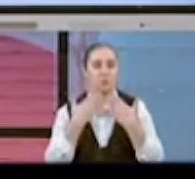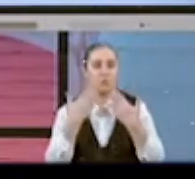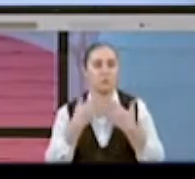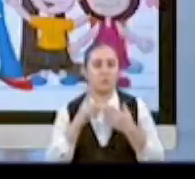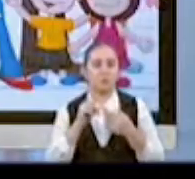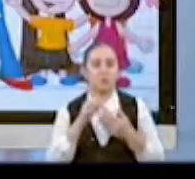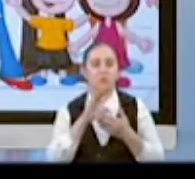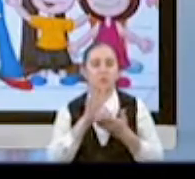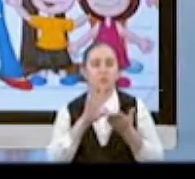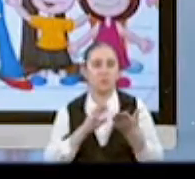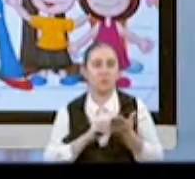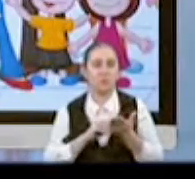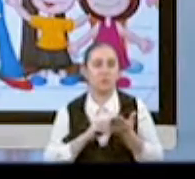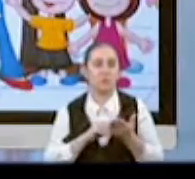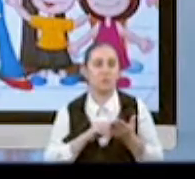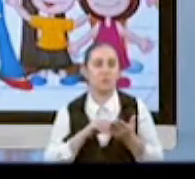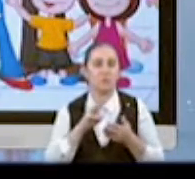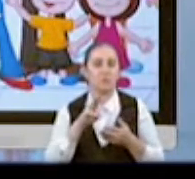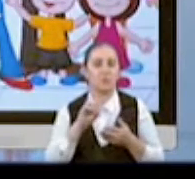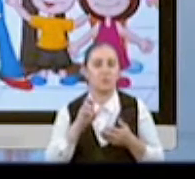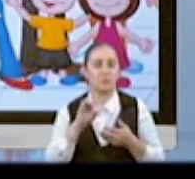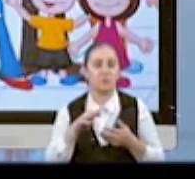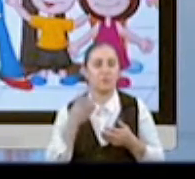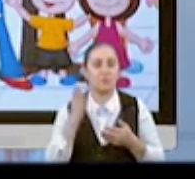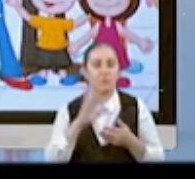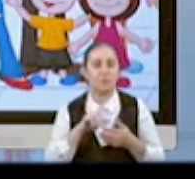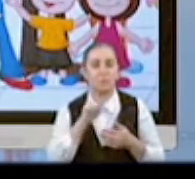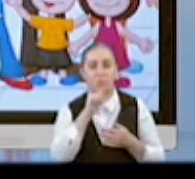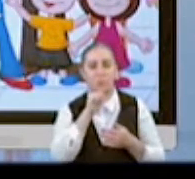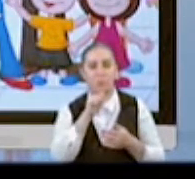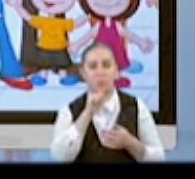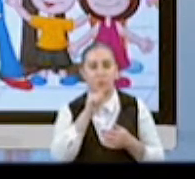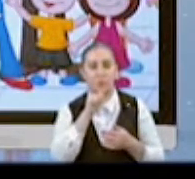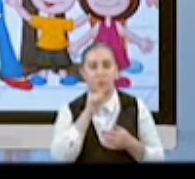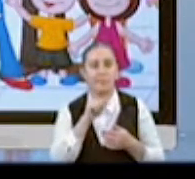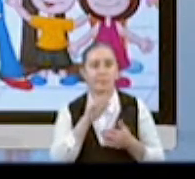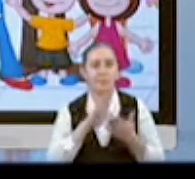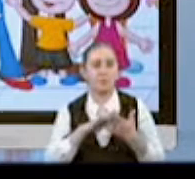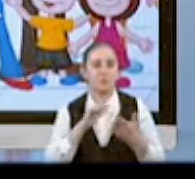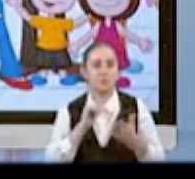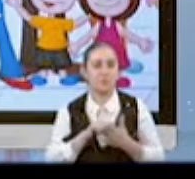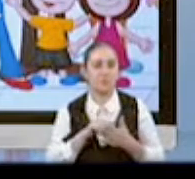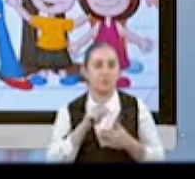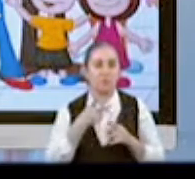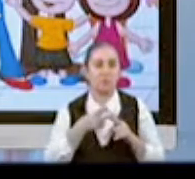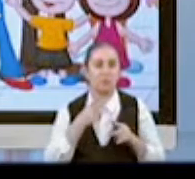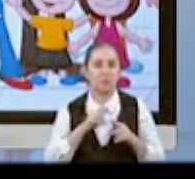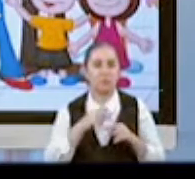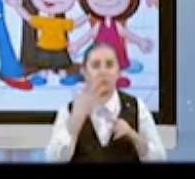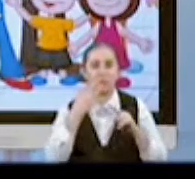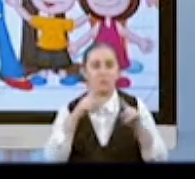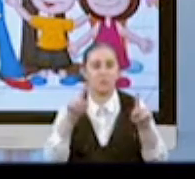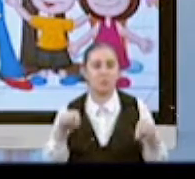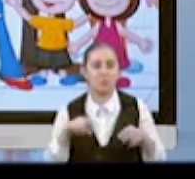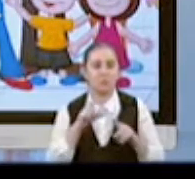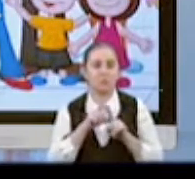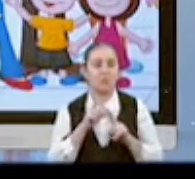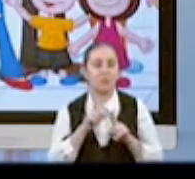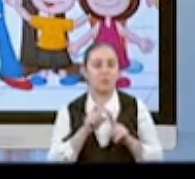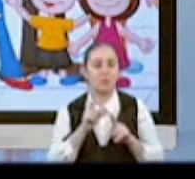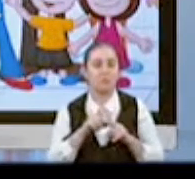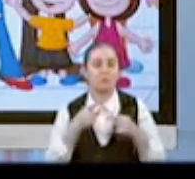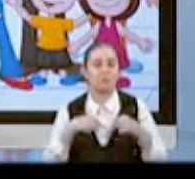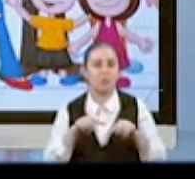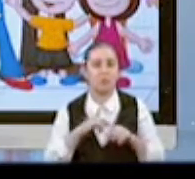прочитать зашифрованный текст. Давайте попробуем называть эти картинки словами,